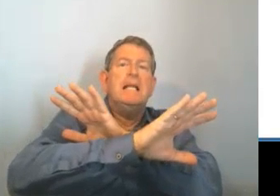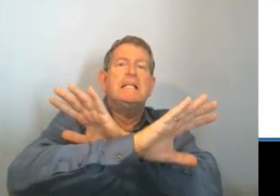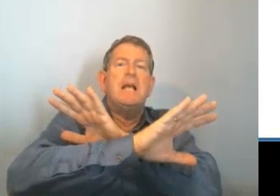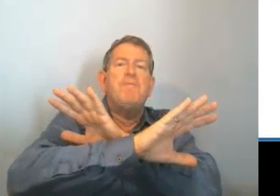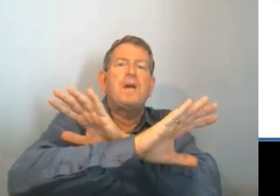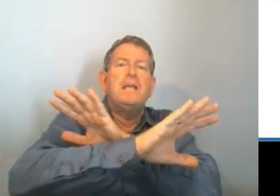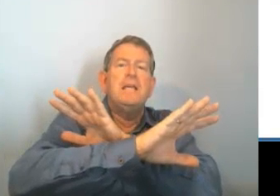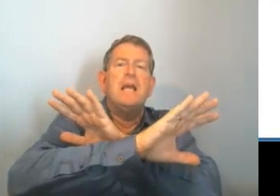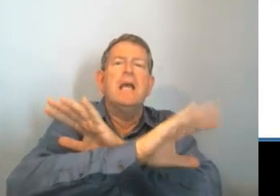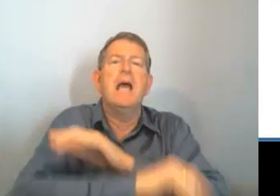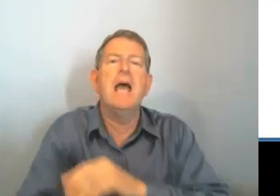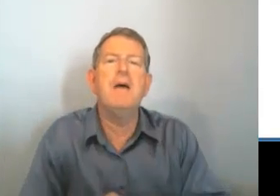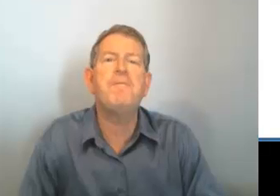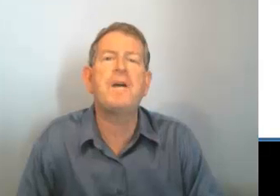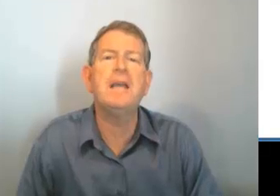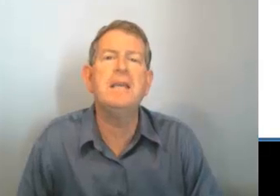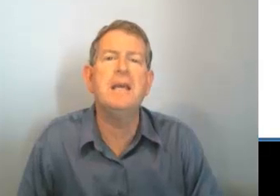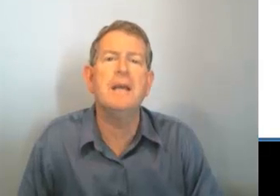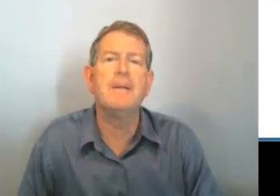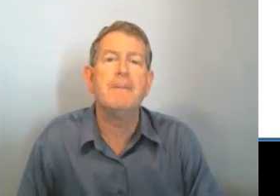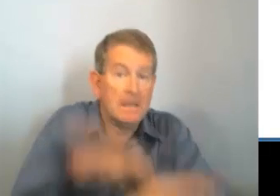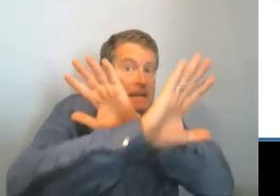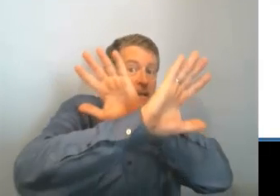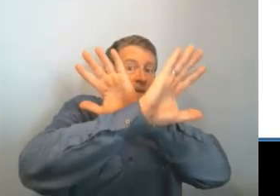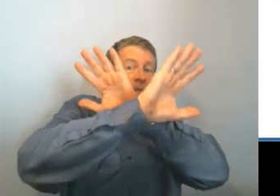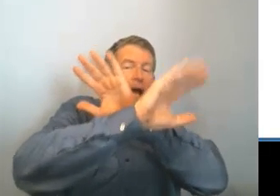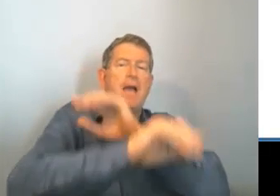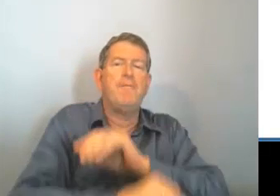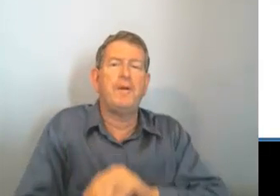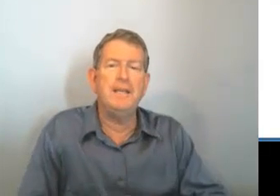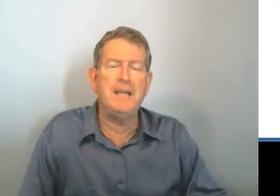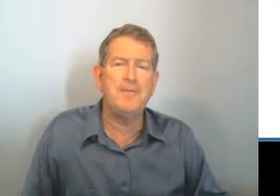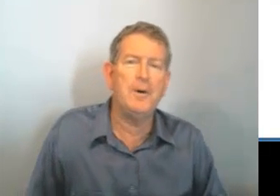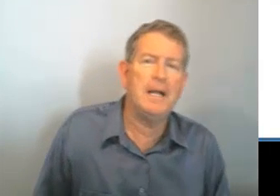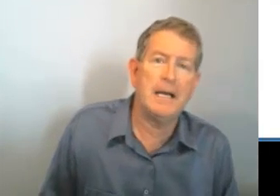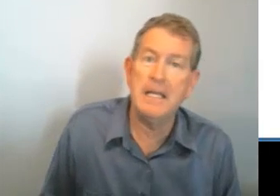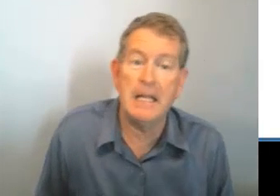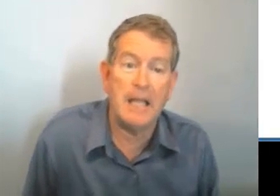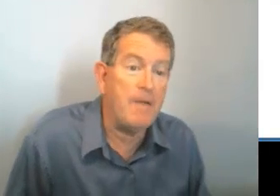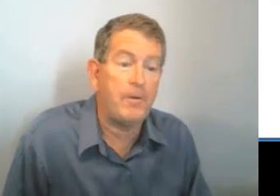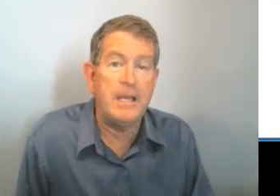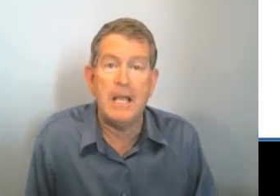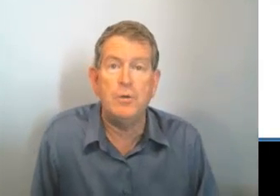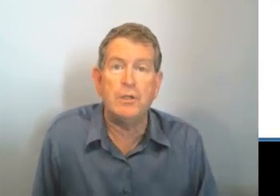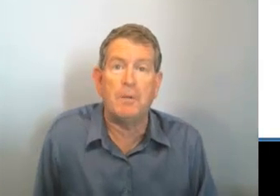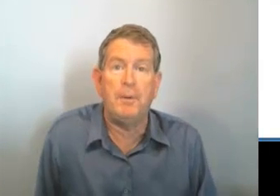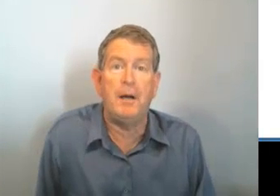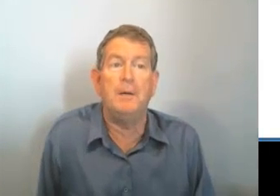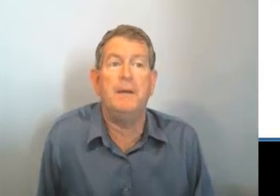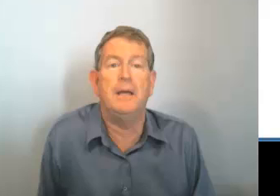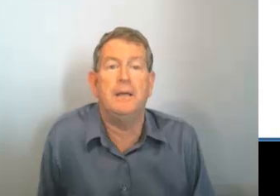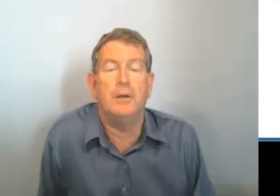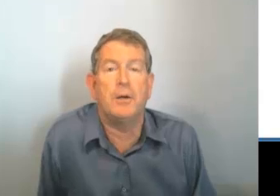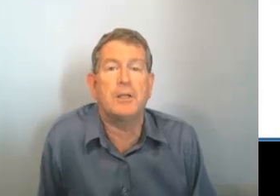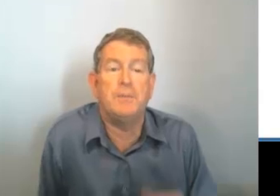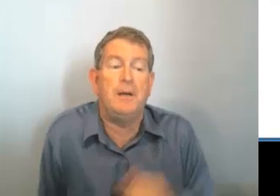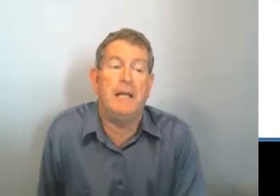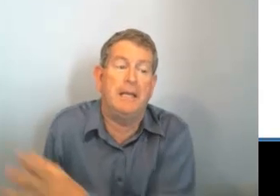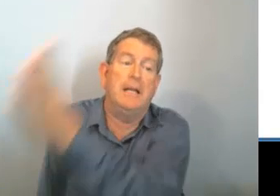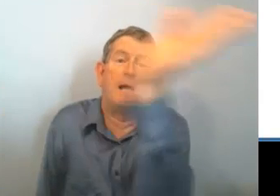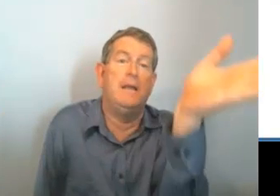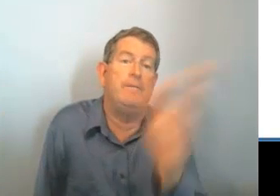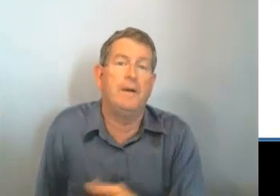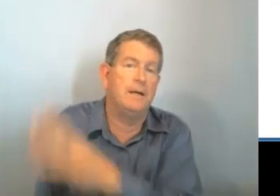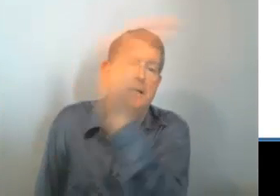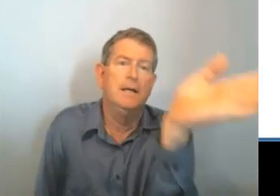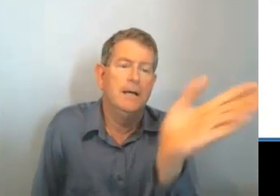effrayé. Il est effrayé. Effrayé. Effrayé, voilà. Il est effrayé du serpent, mais heureusement,